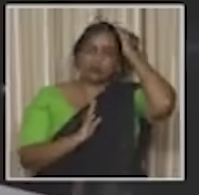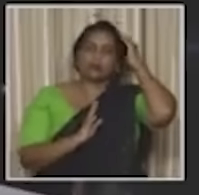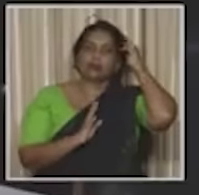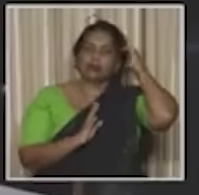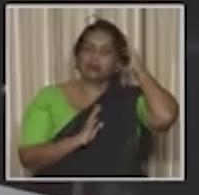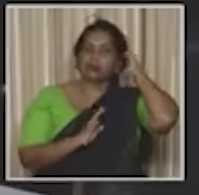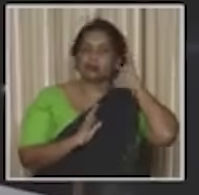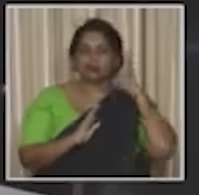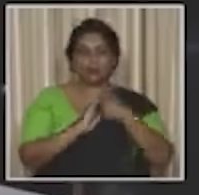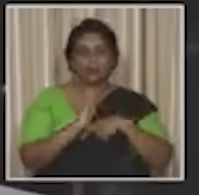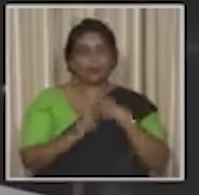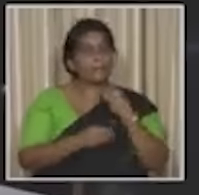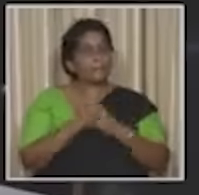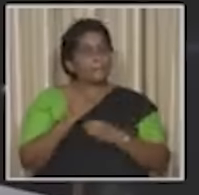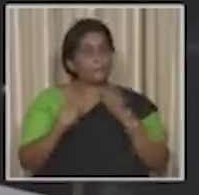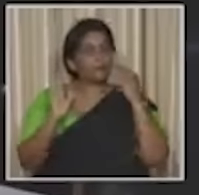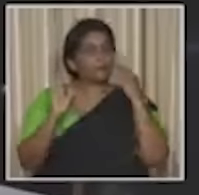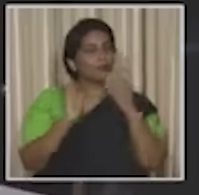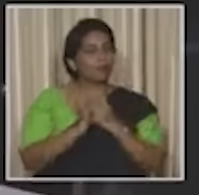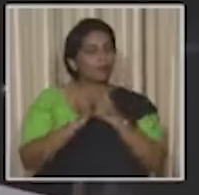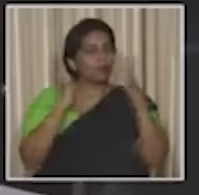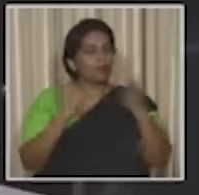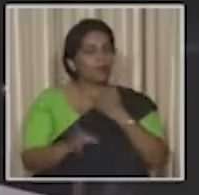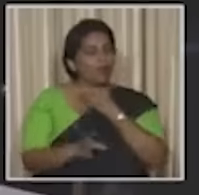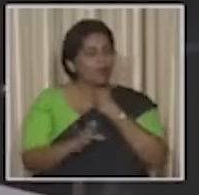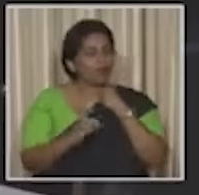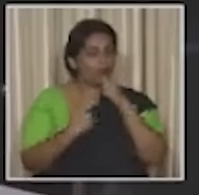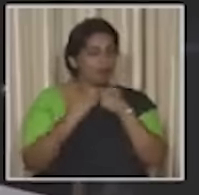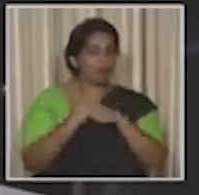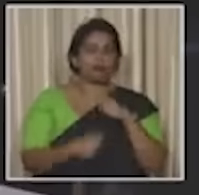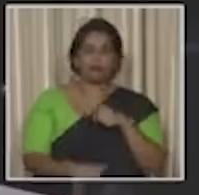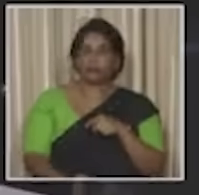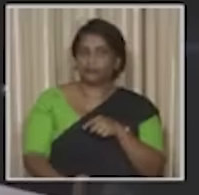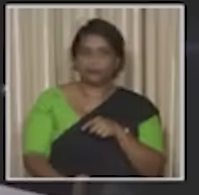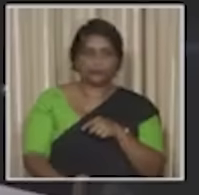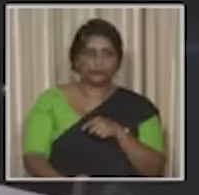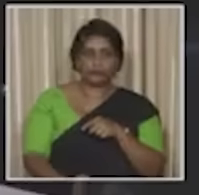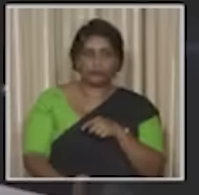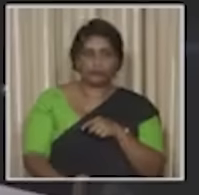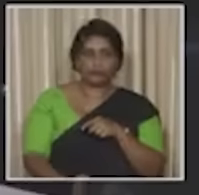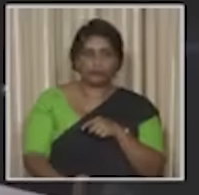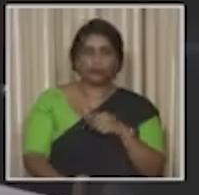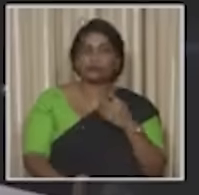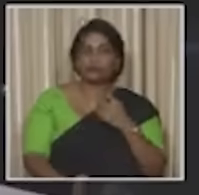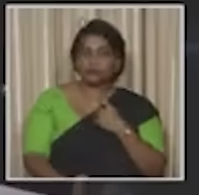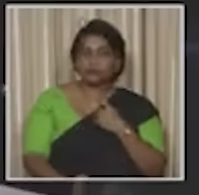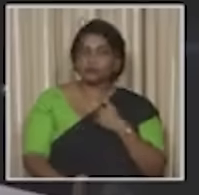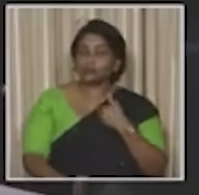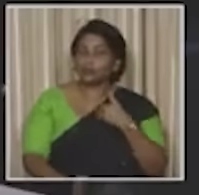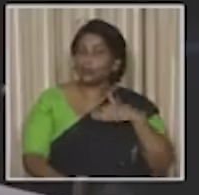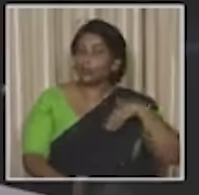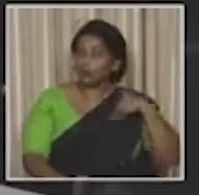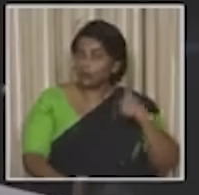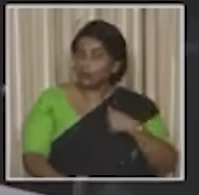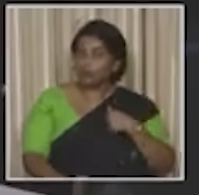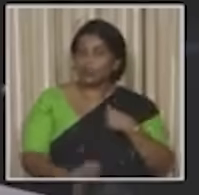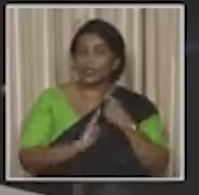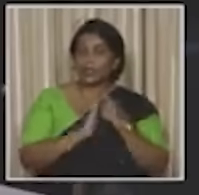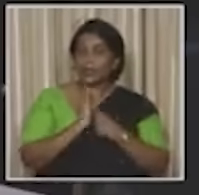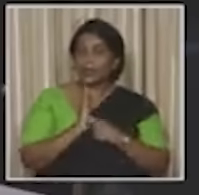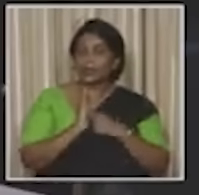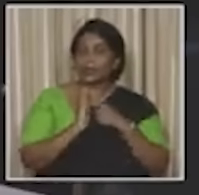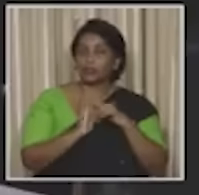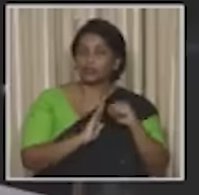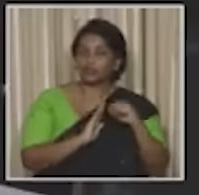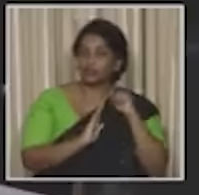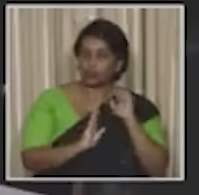Apa rata me ayojane am pilih bandu visala mitya wakadala dibina. Hari de. Apa sama apa padaan wasin gatot apa niti ramu sakti matu